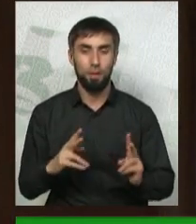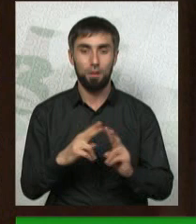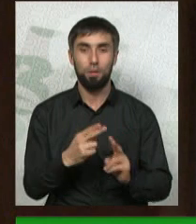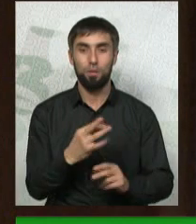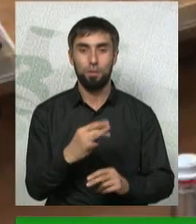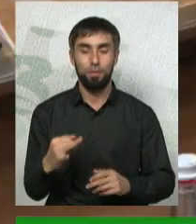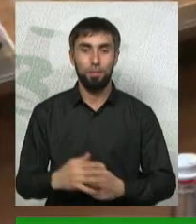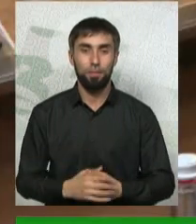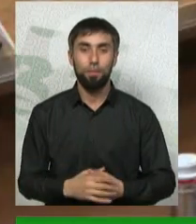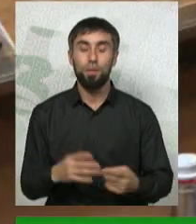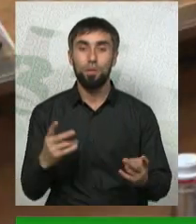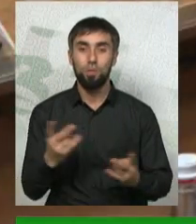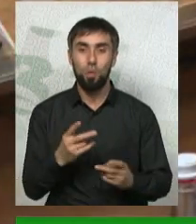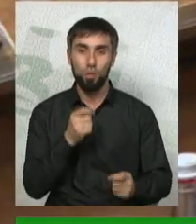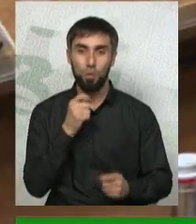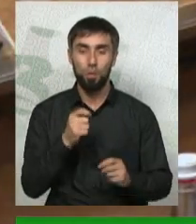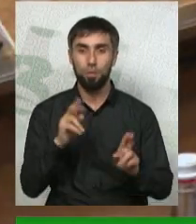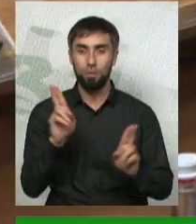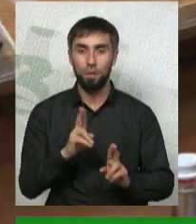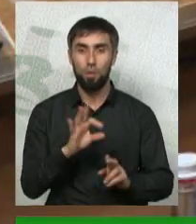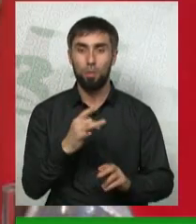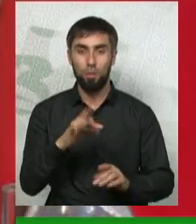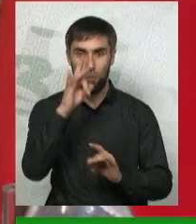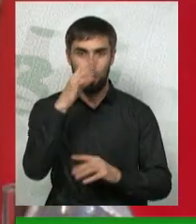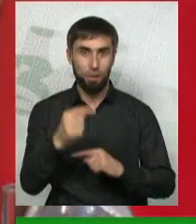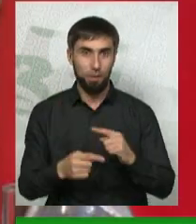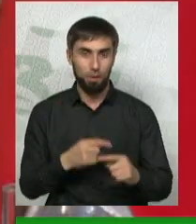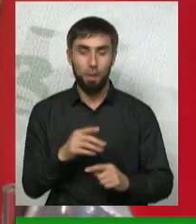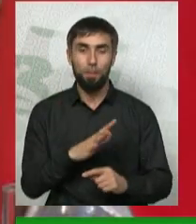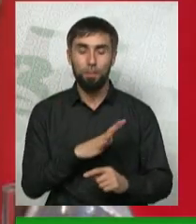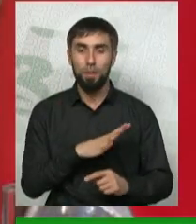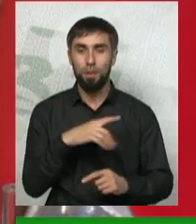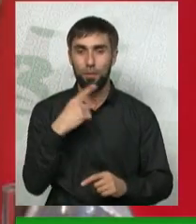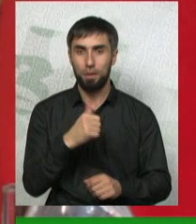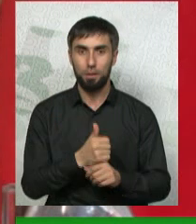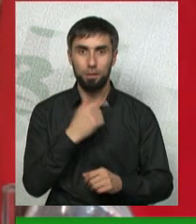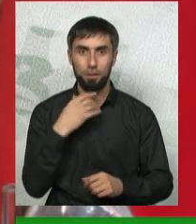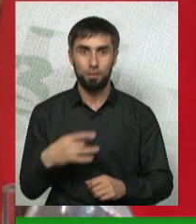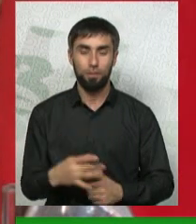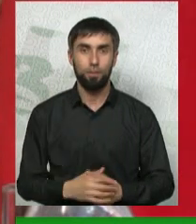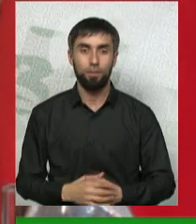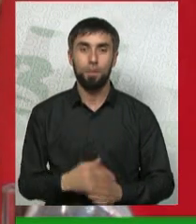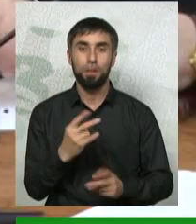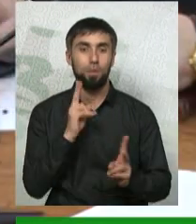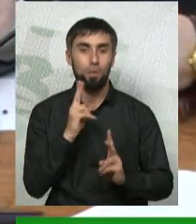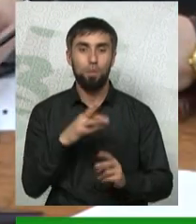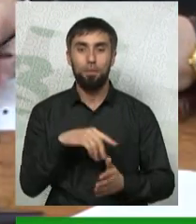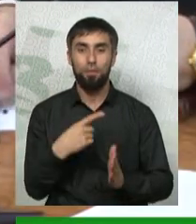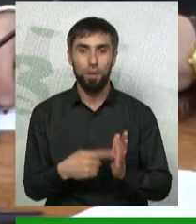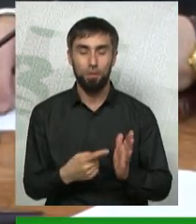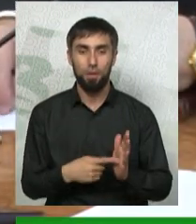комплекса Цори. Необходимость соблюдать правила на объектах культурного наследия была отмечена главой Ингушетии на совещании по